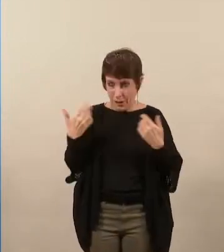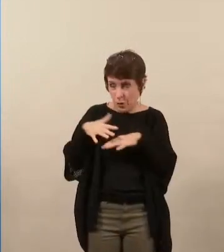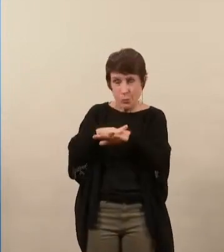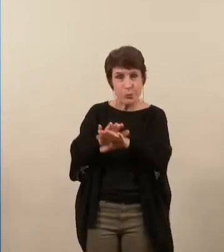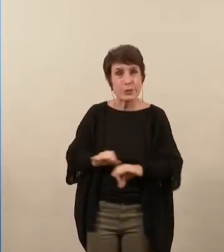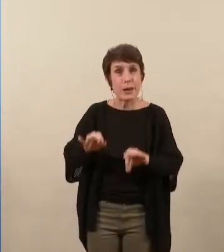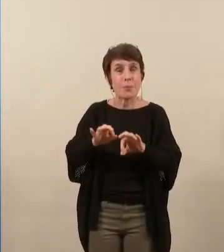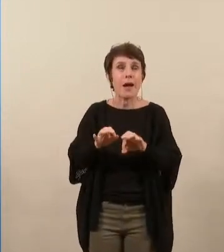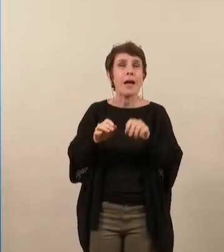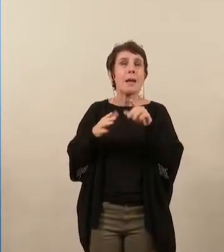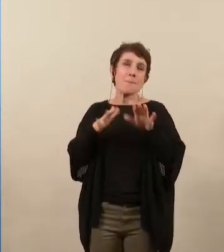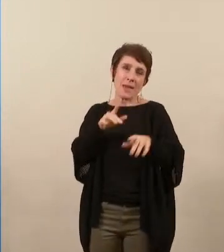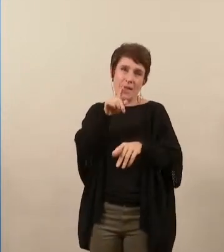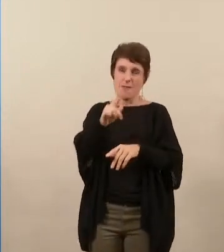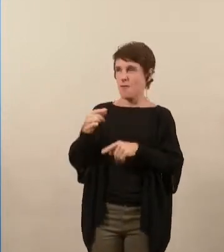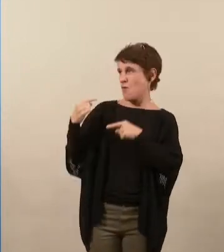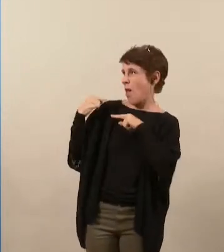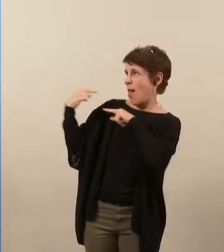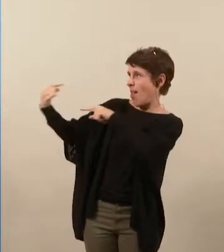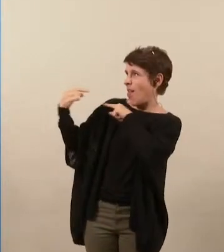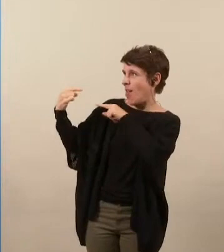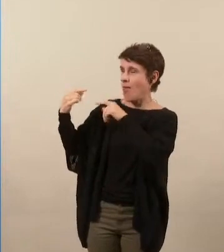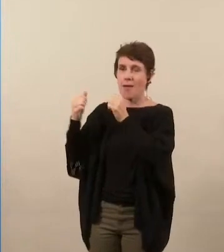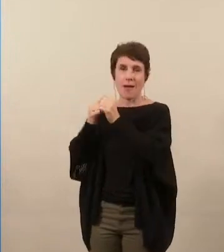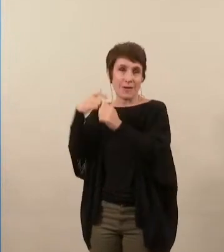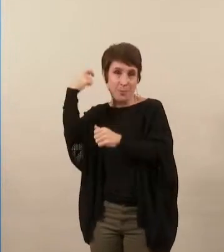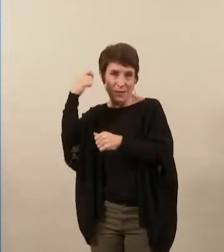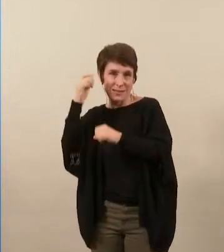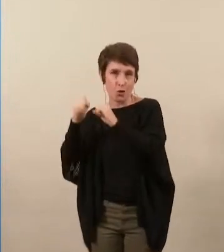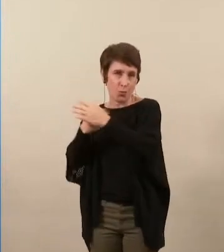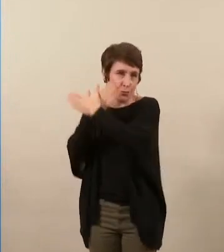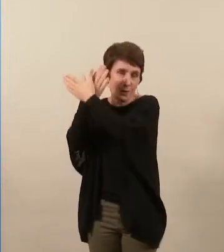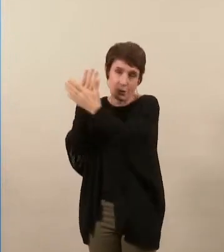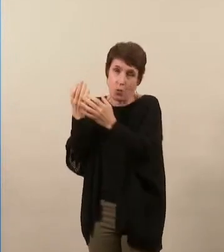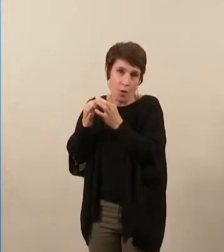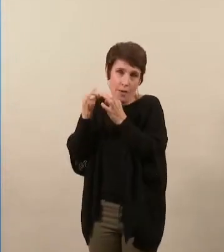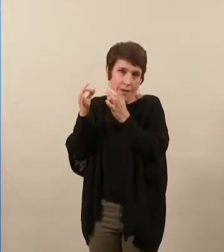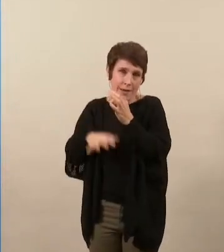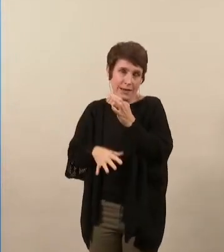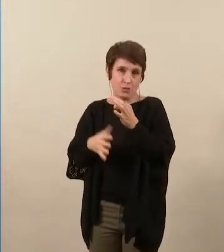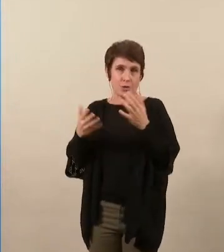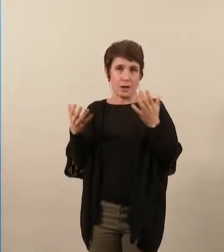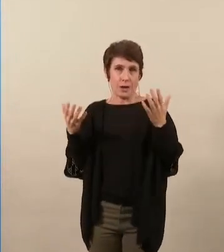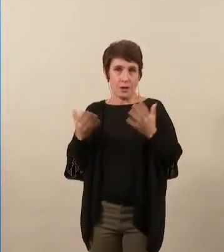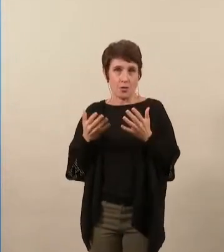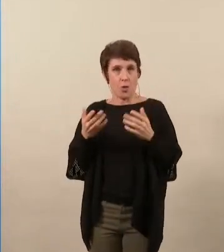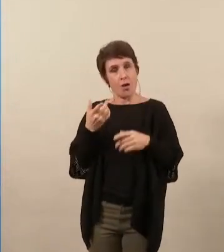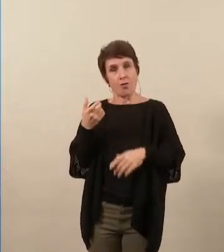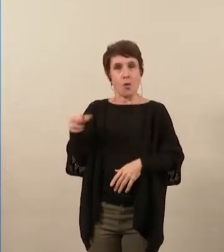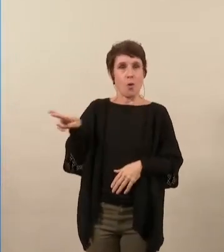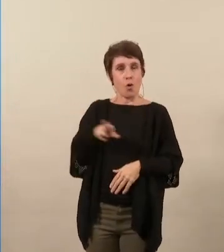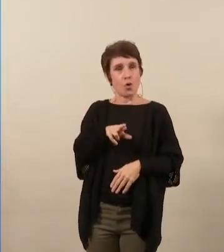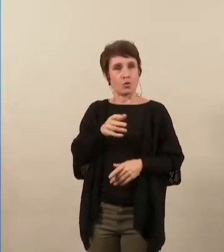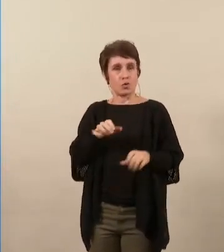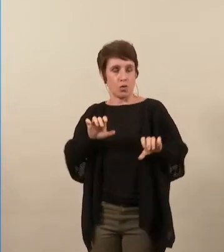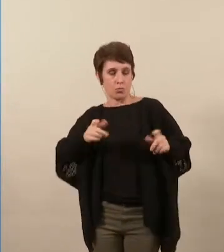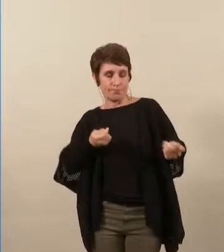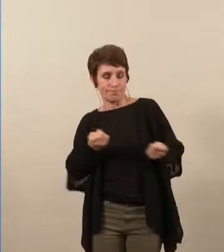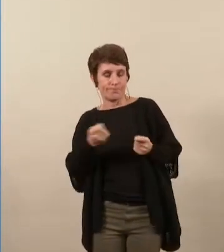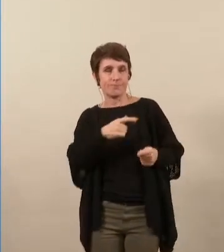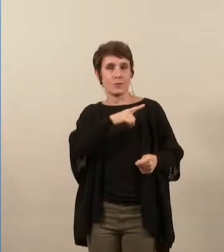guerre d'ego avec Christophe Ferrari à un recul clair et net avec la reprise du pouvoir de police sur la voirie en début de